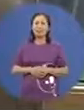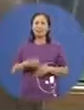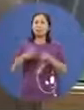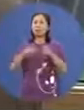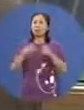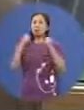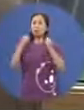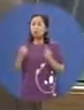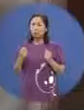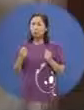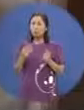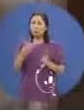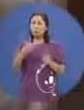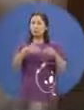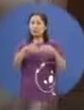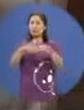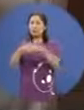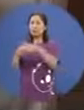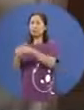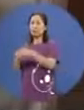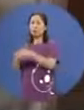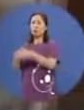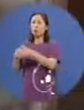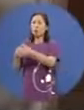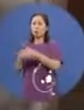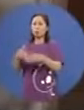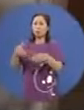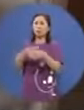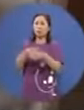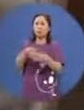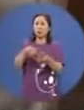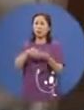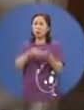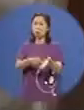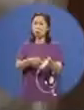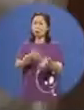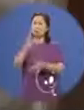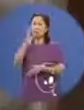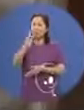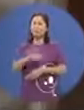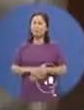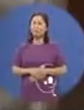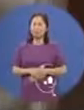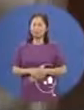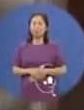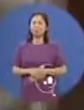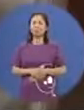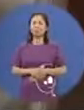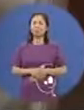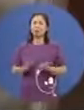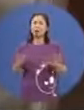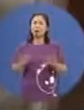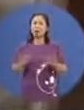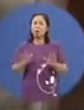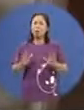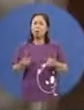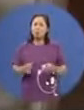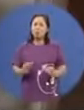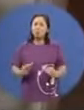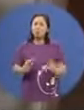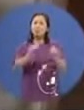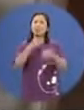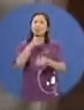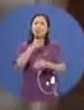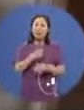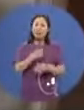ですね、 はい はいはい、ではですね、最後に子どもを産んで育てようと思っている方ですとか、はい、また現在子育てを